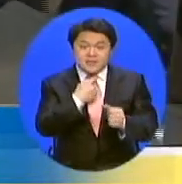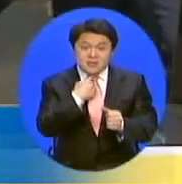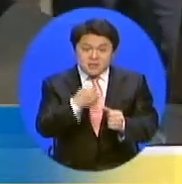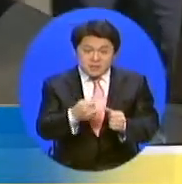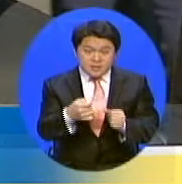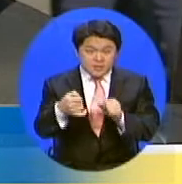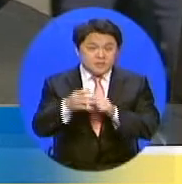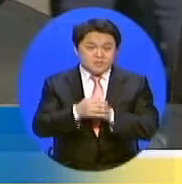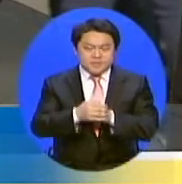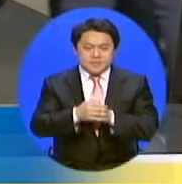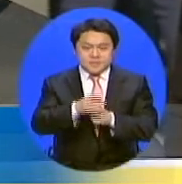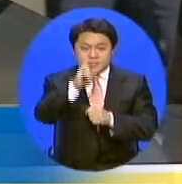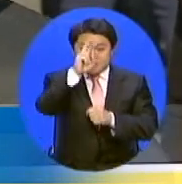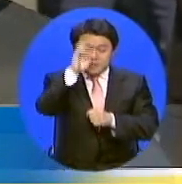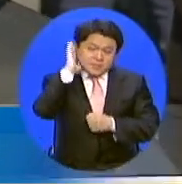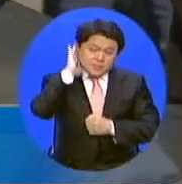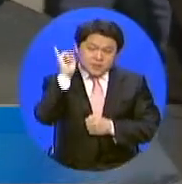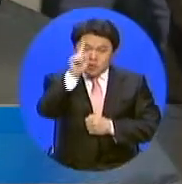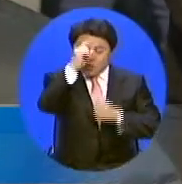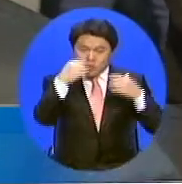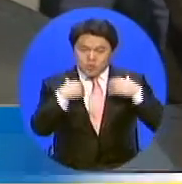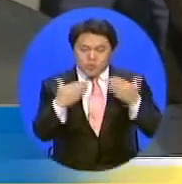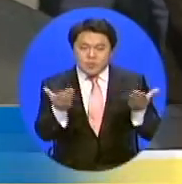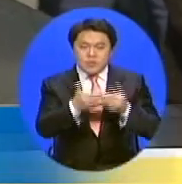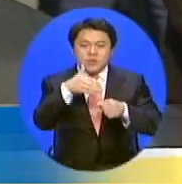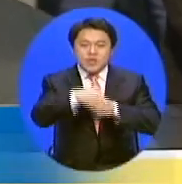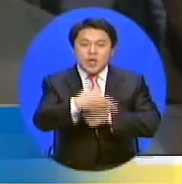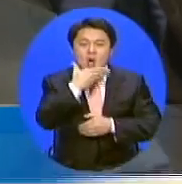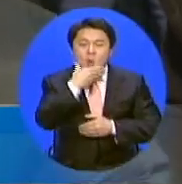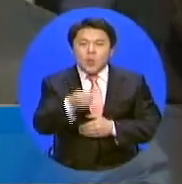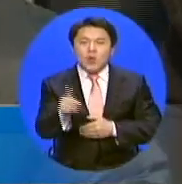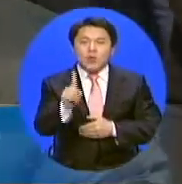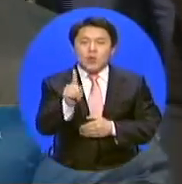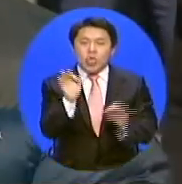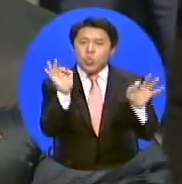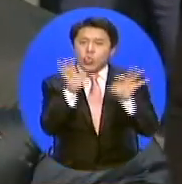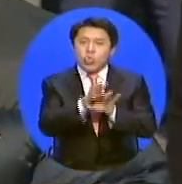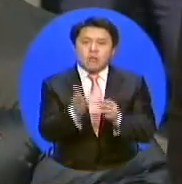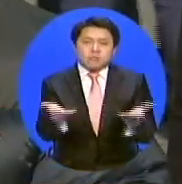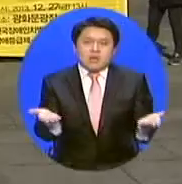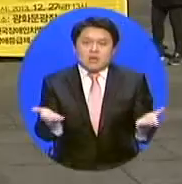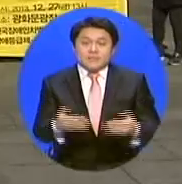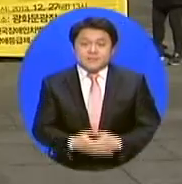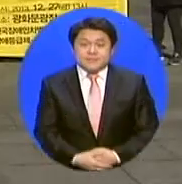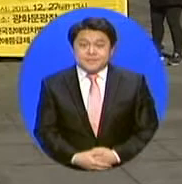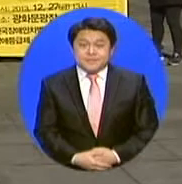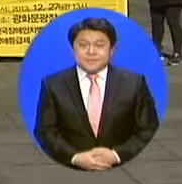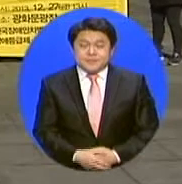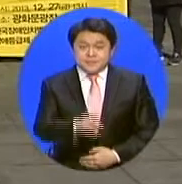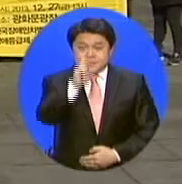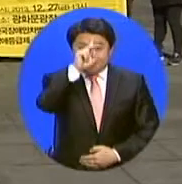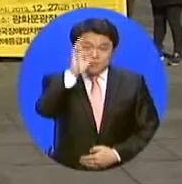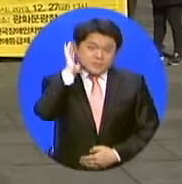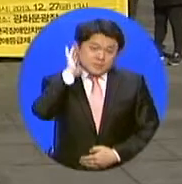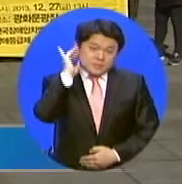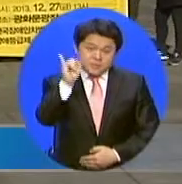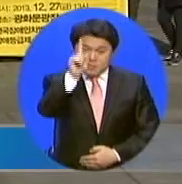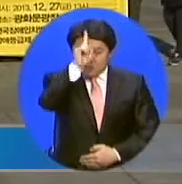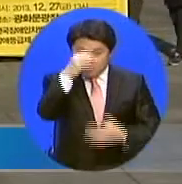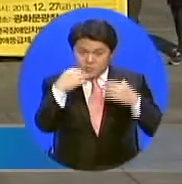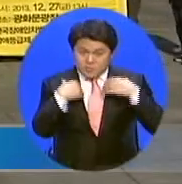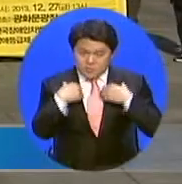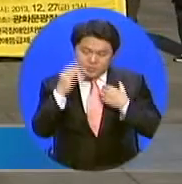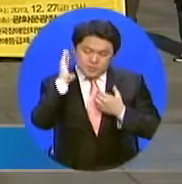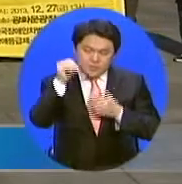이야기했던 박근혜 정부의 맞춤형 복지 지금 어디로 갔습니까? 박근혜 정부의 대선 당시